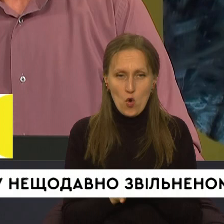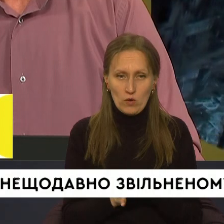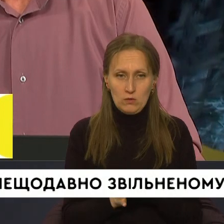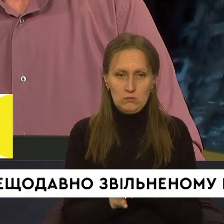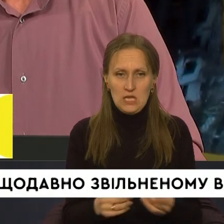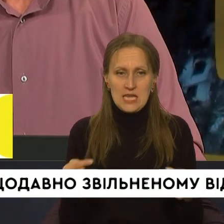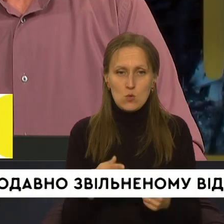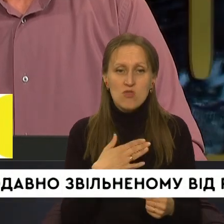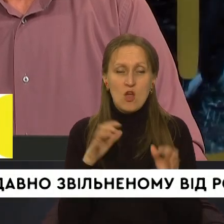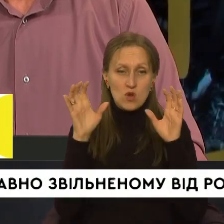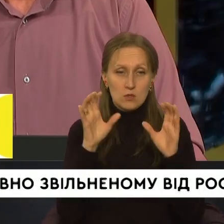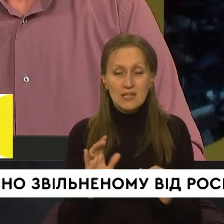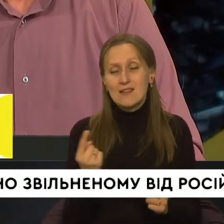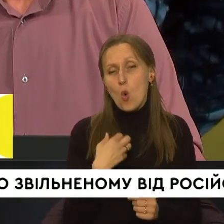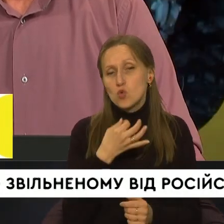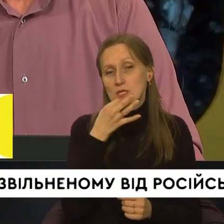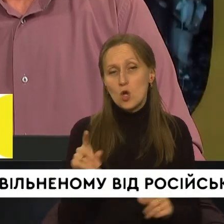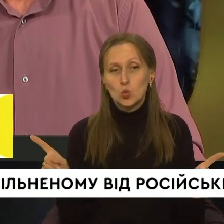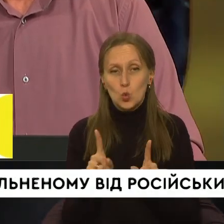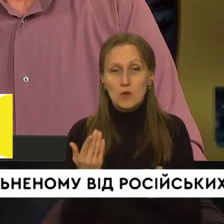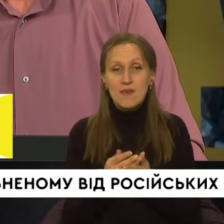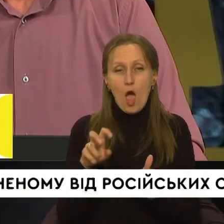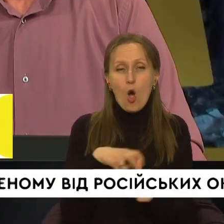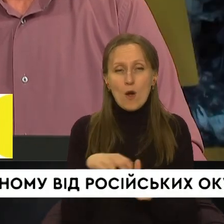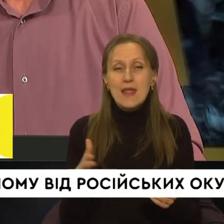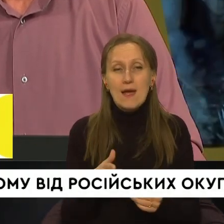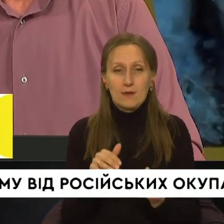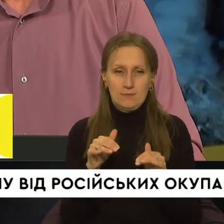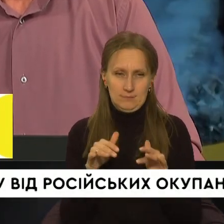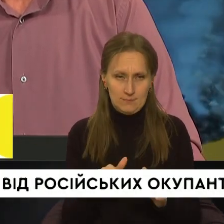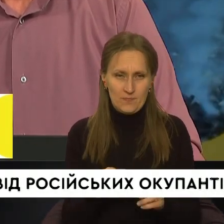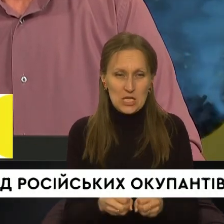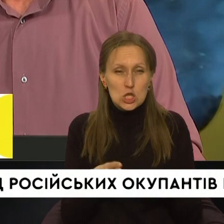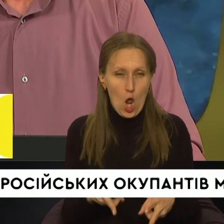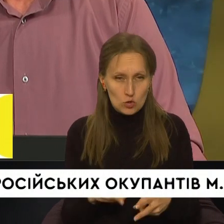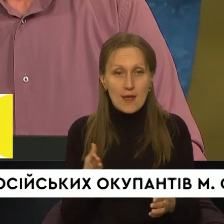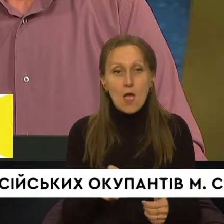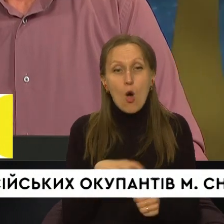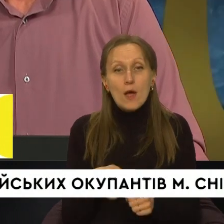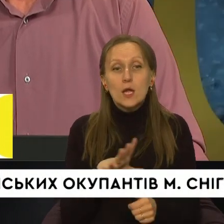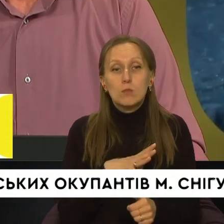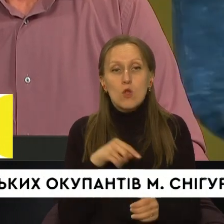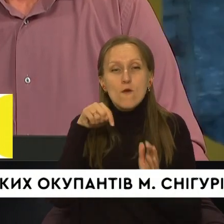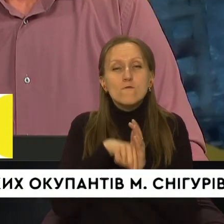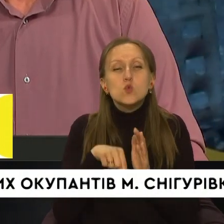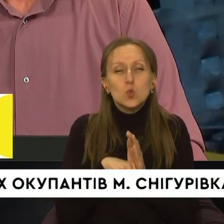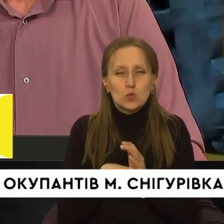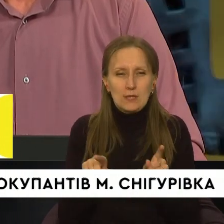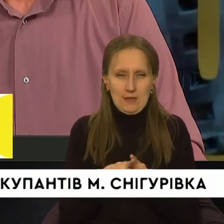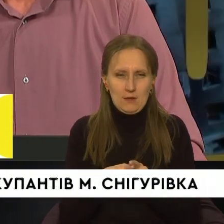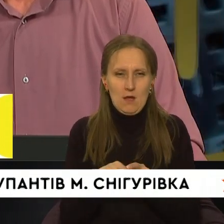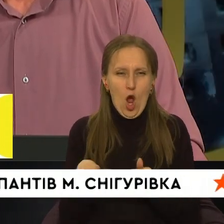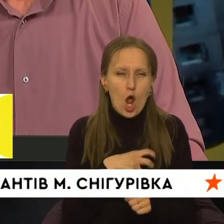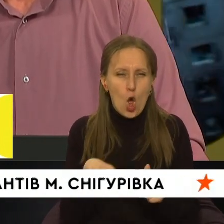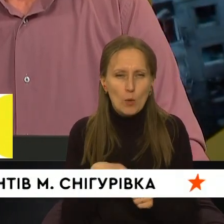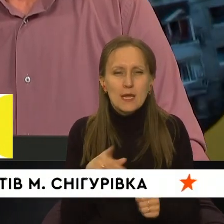згідно нашого закону. Єдине, я хочу сказати, що є колаборанти, які здійснювали злочини, є колаборанти, які були внутрішні, знаєте, такі колаборанти,